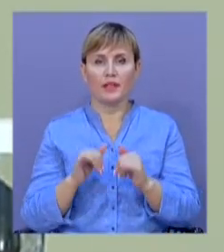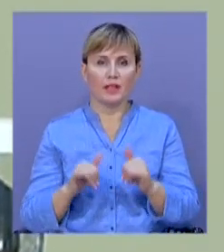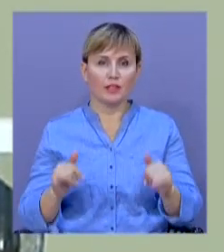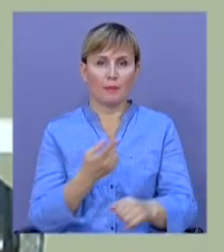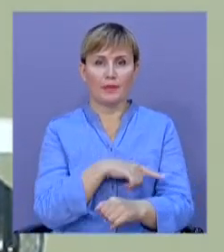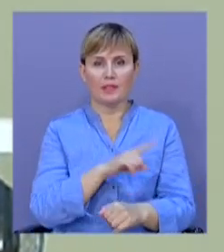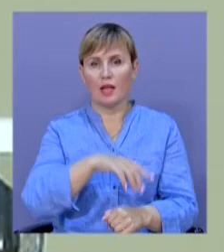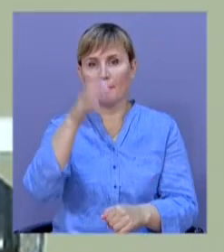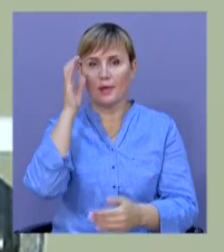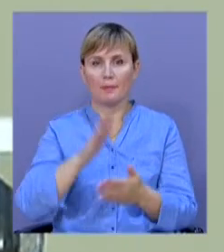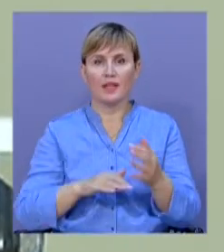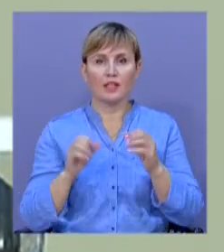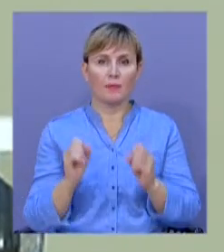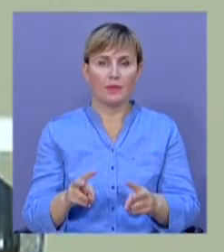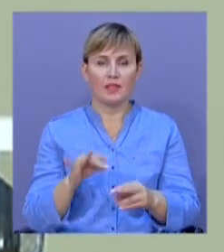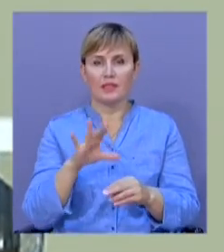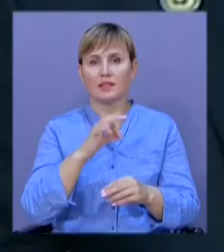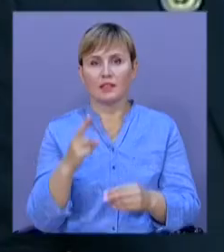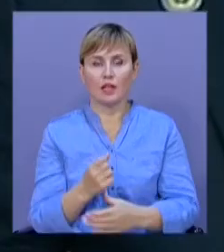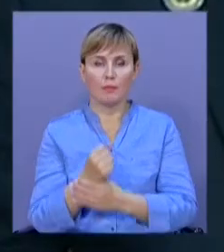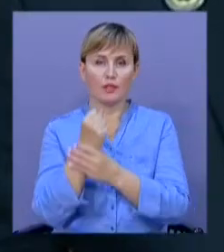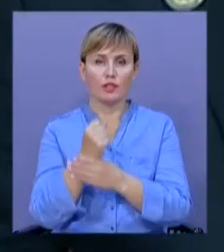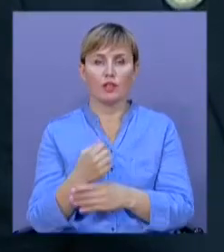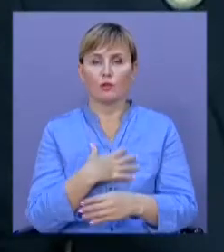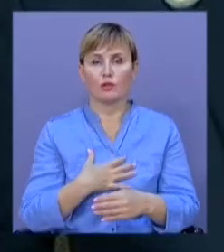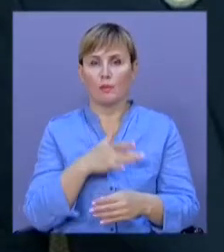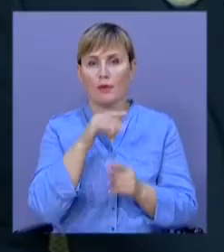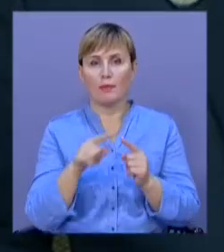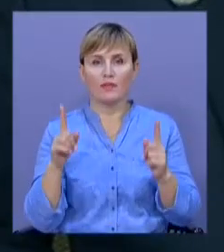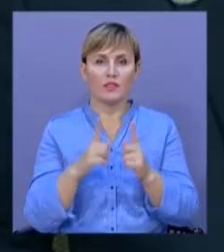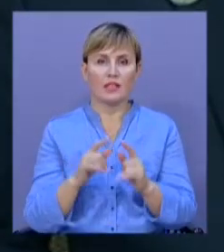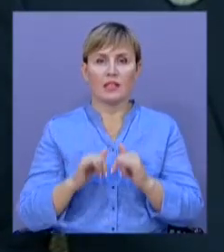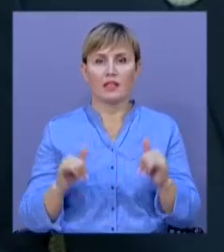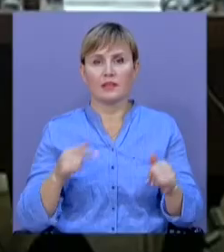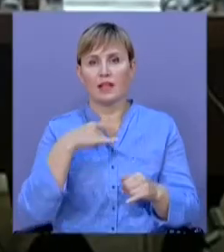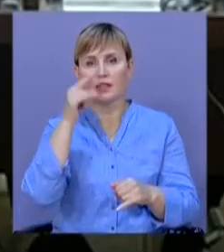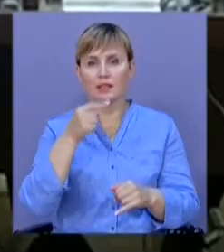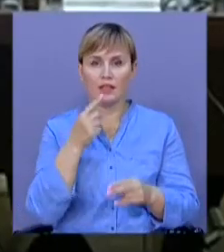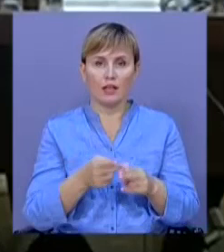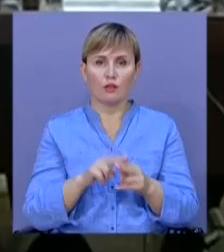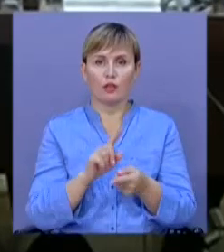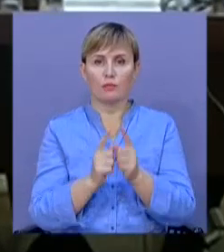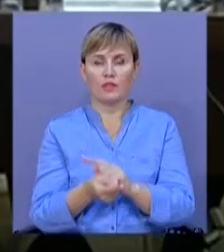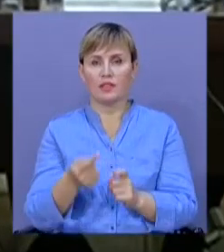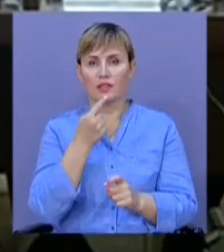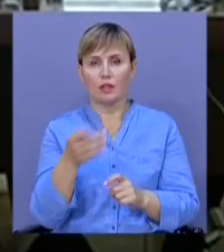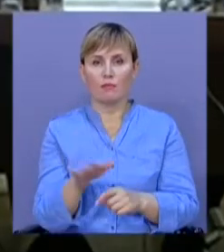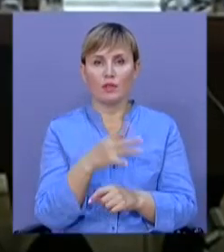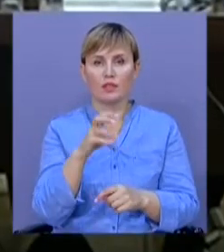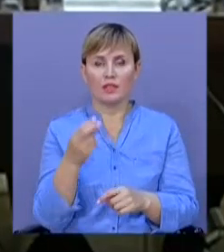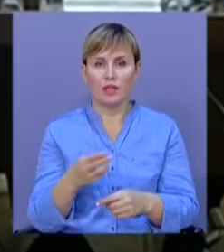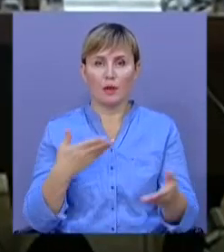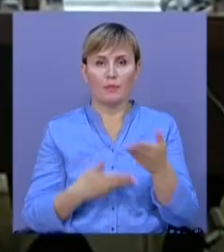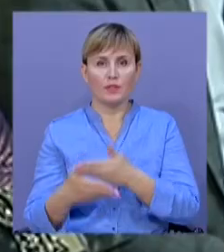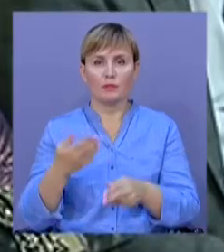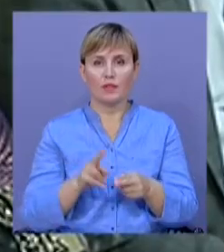медицины, образования, безопасность и социальная поддержка. Ключевой момент встречи – развитие казахского языка, который превратится в язык межнационального общения.